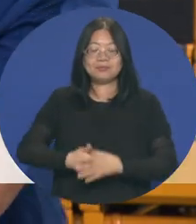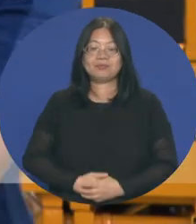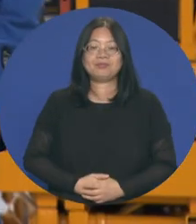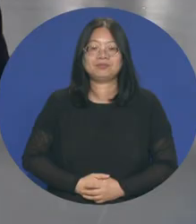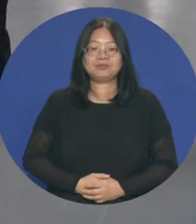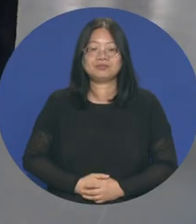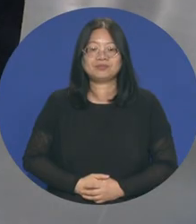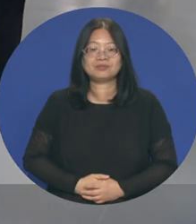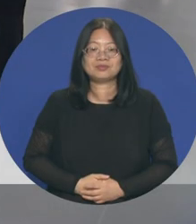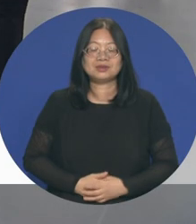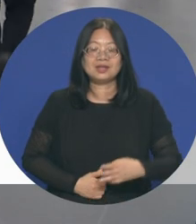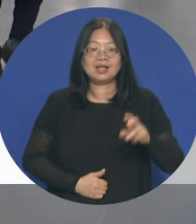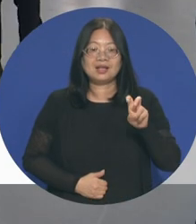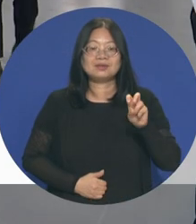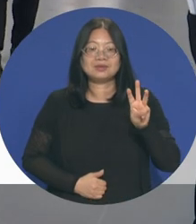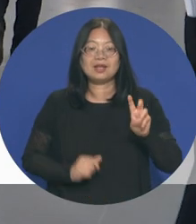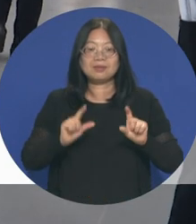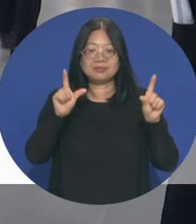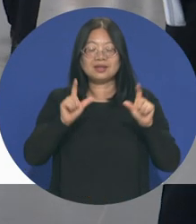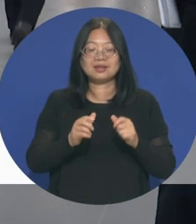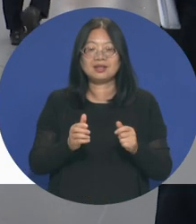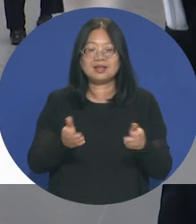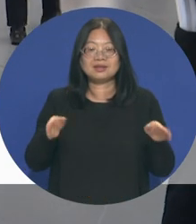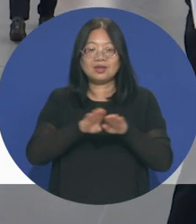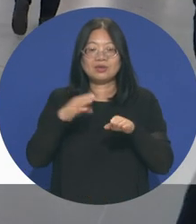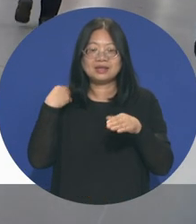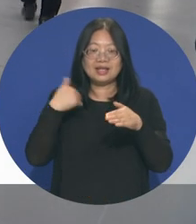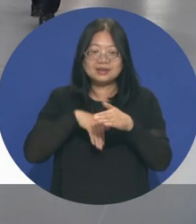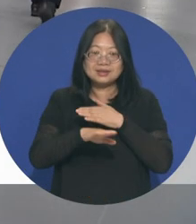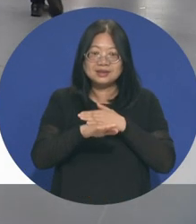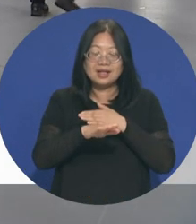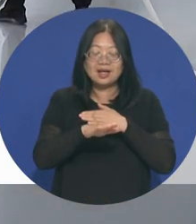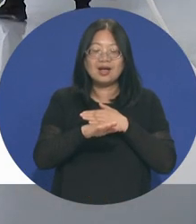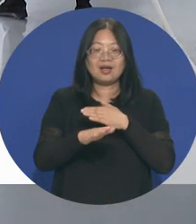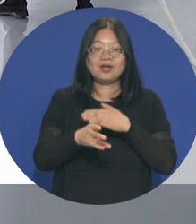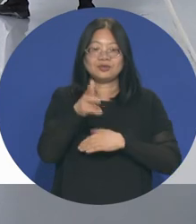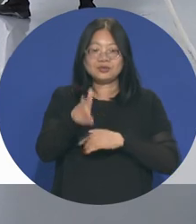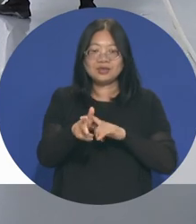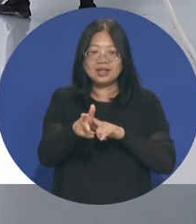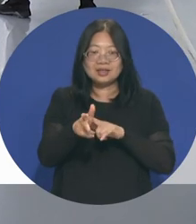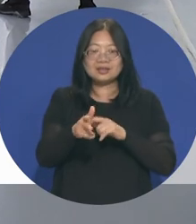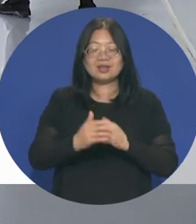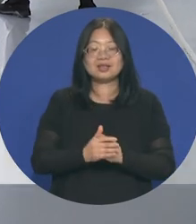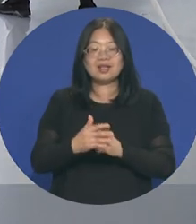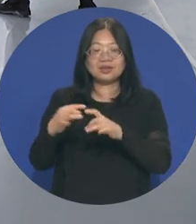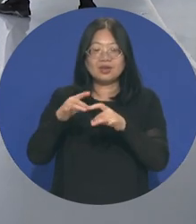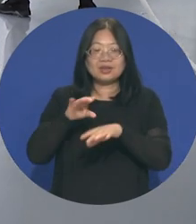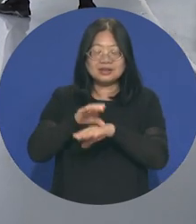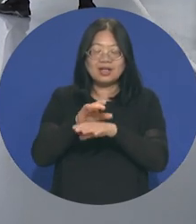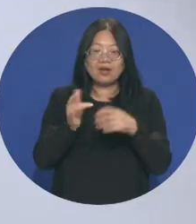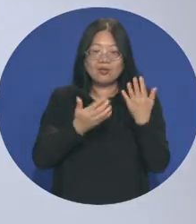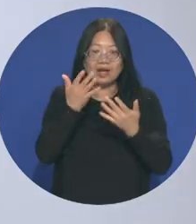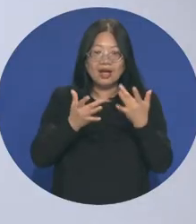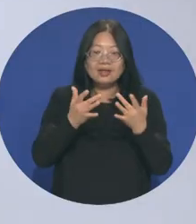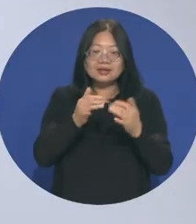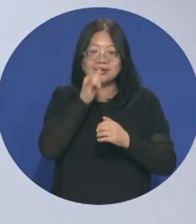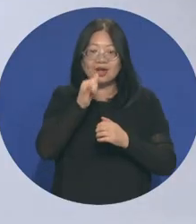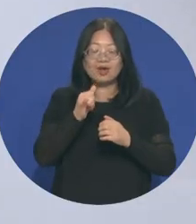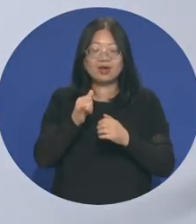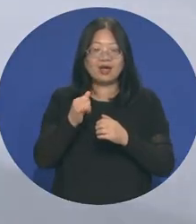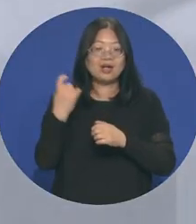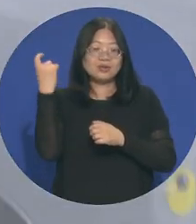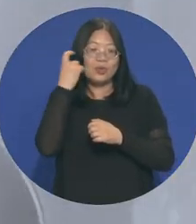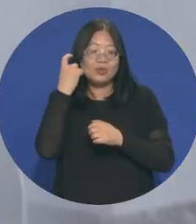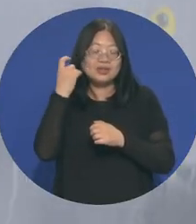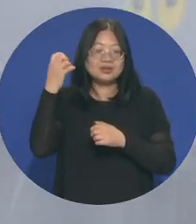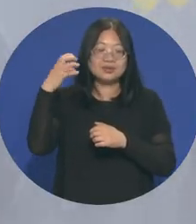바랍니다. 지난 23일 청사 지하주차장에서 진행된 전기차 화재 대비 합동훈련 현장입니다. 화재 발사